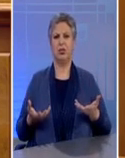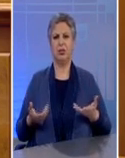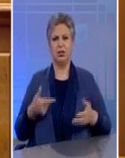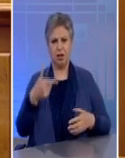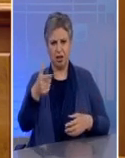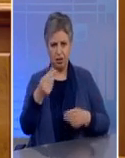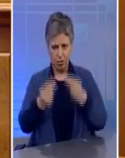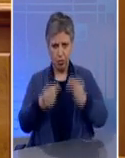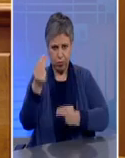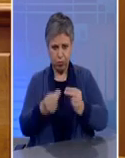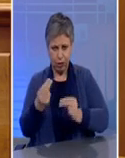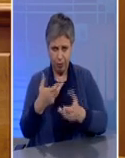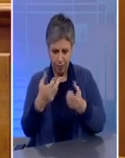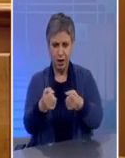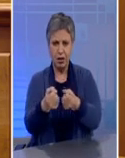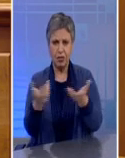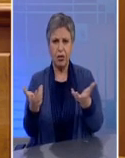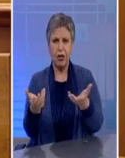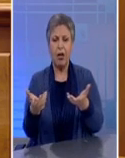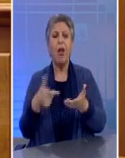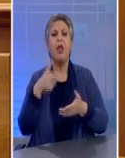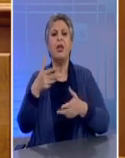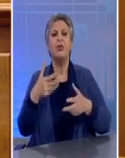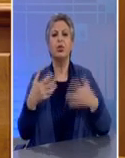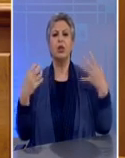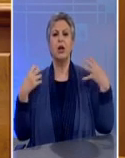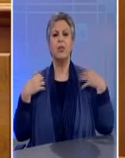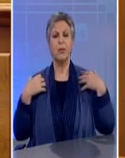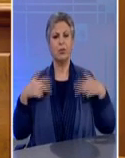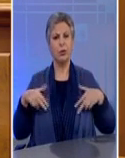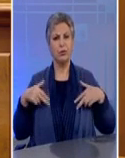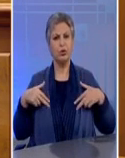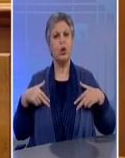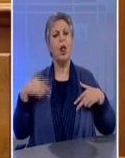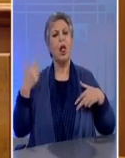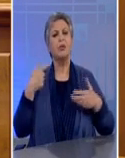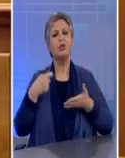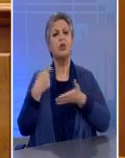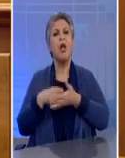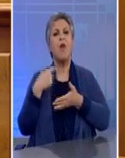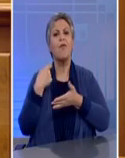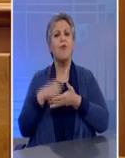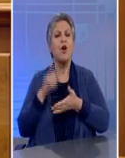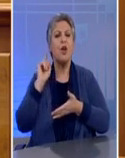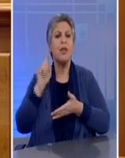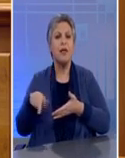εσείς? Υποτίθεται ότι μάχετε για την πάταξη της φοροδιαφυγής. Έπρεπε να το χαίρεστε.